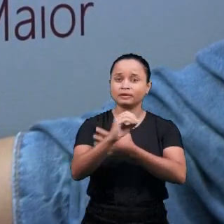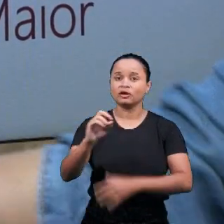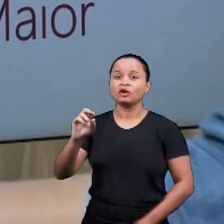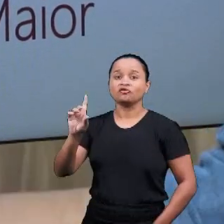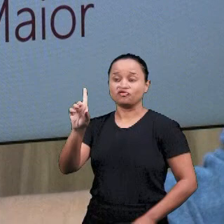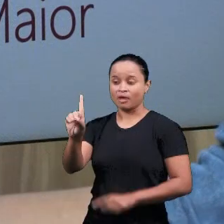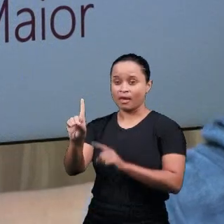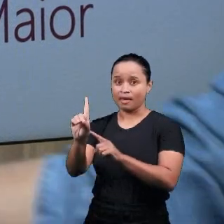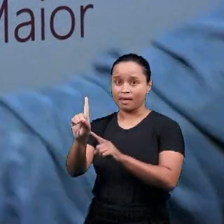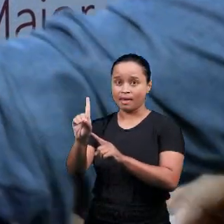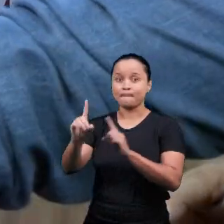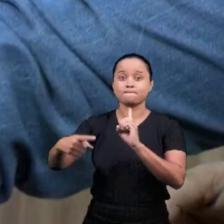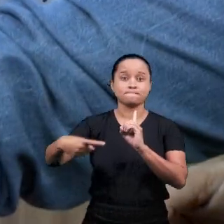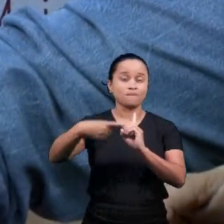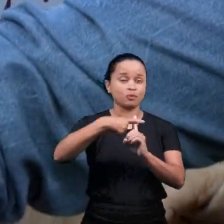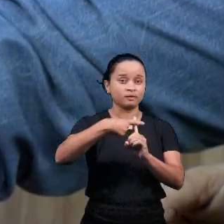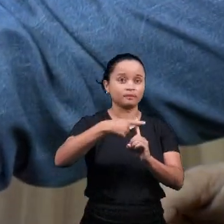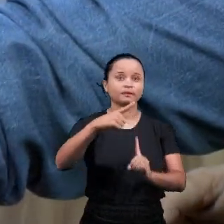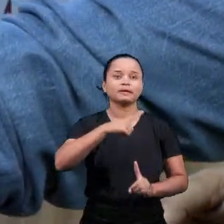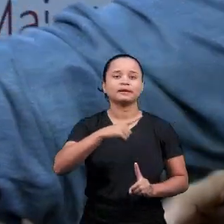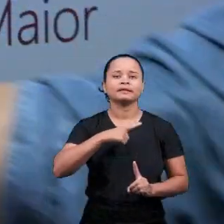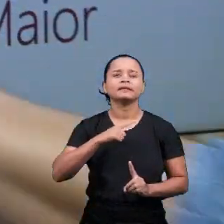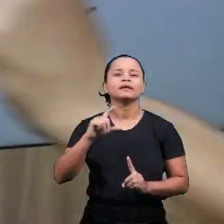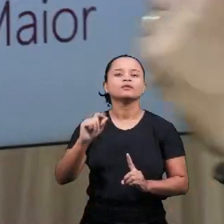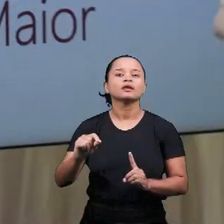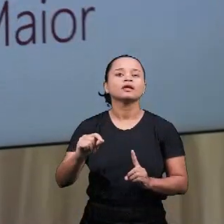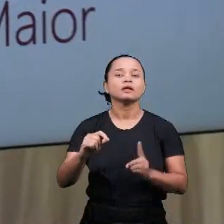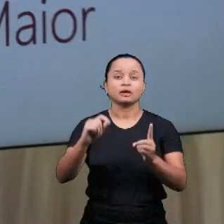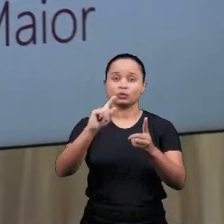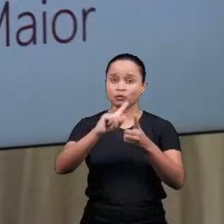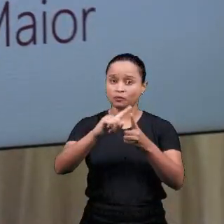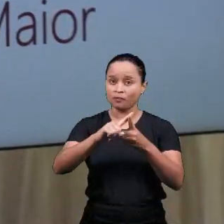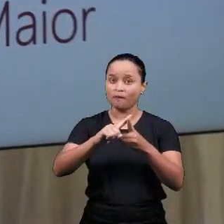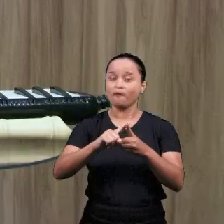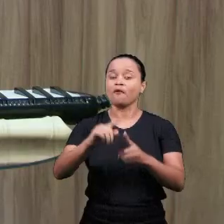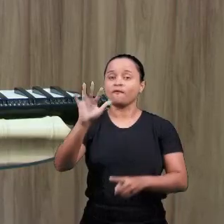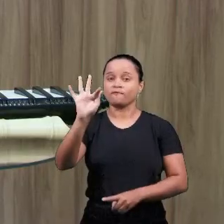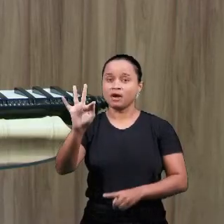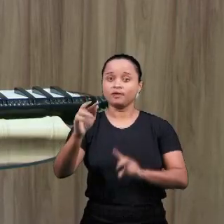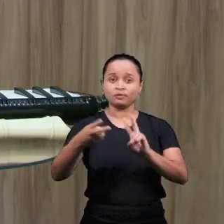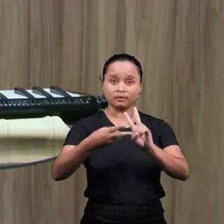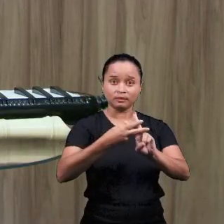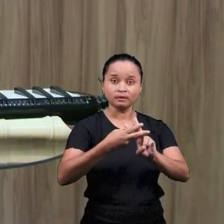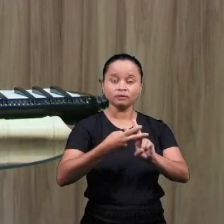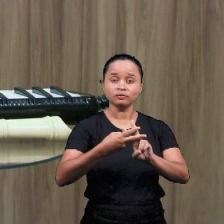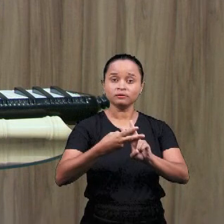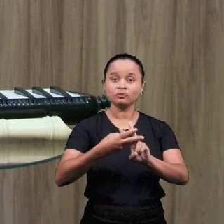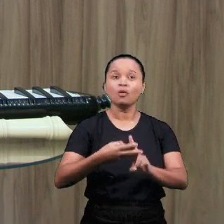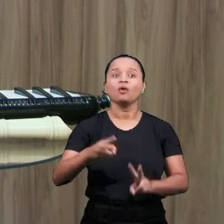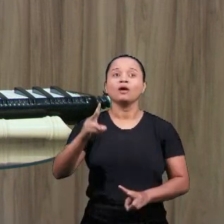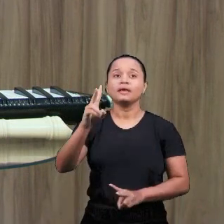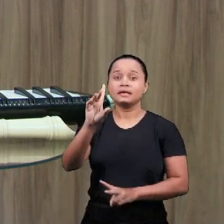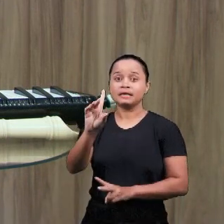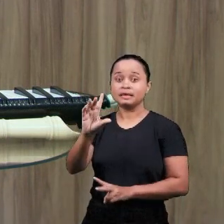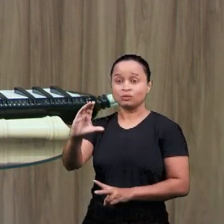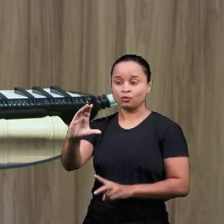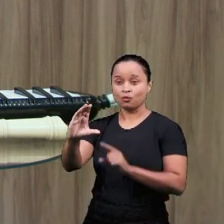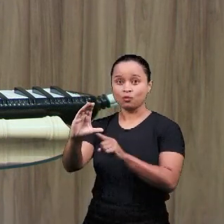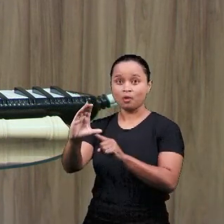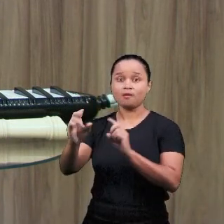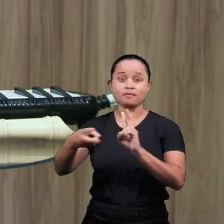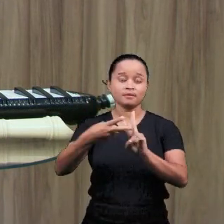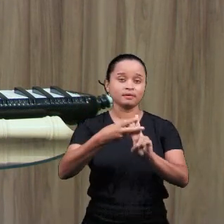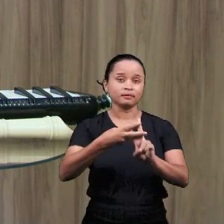et le do dièse. Nous avons joué la louange Maranatha, Jésus viendra bientôt.